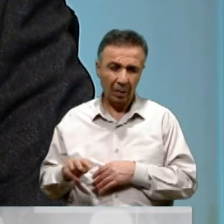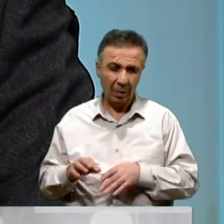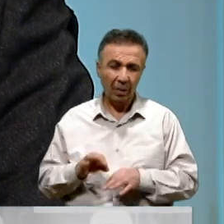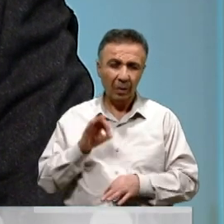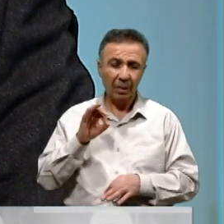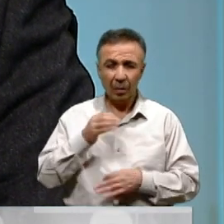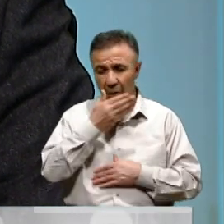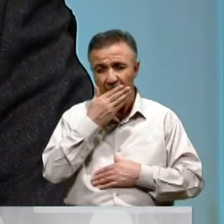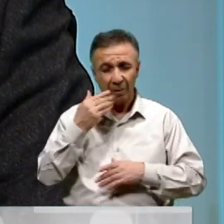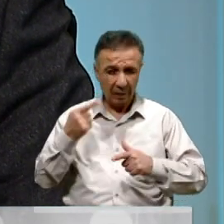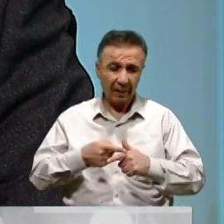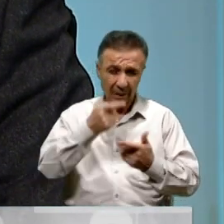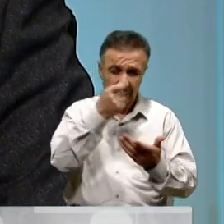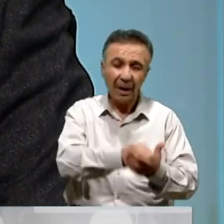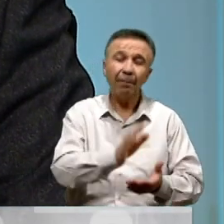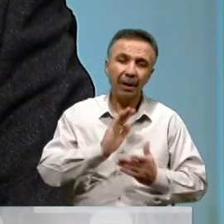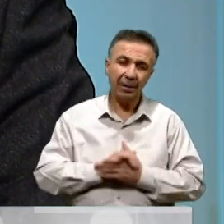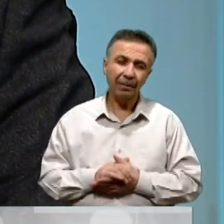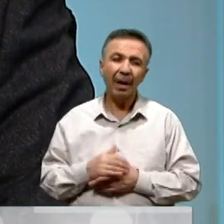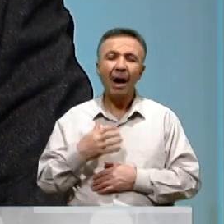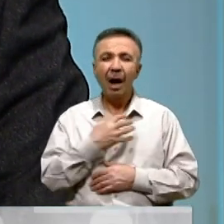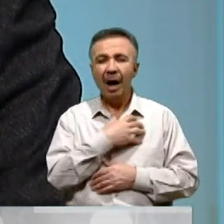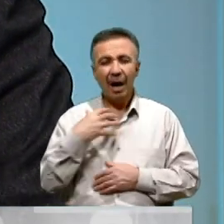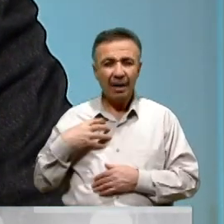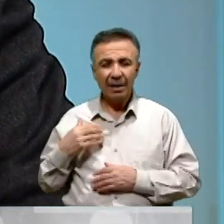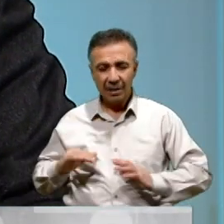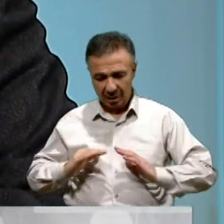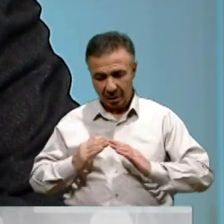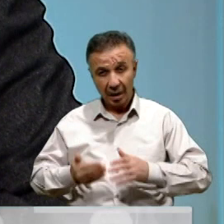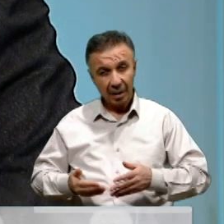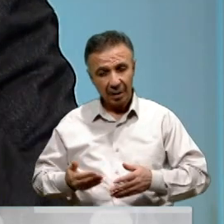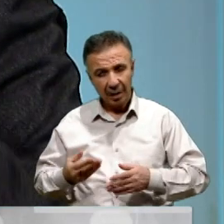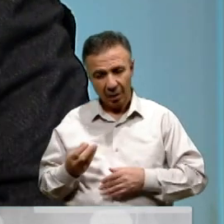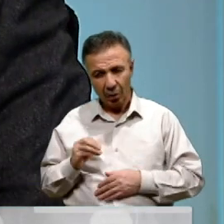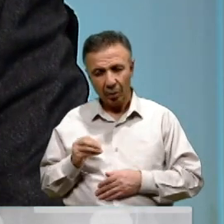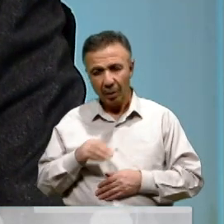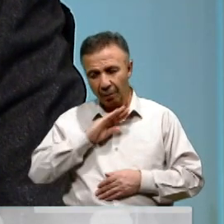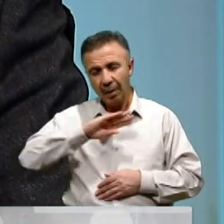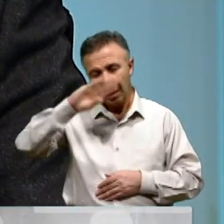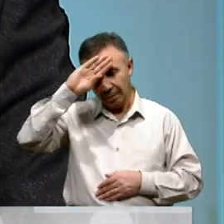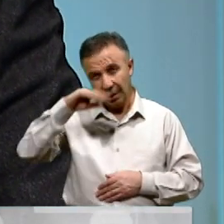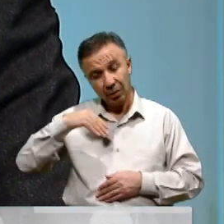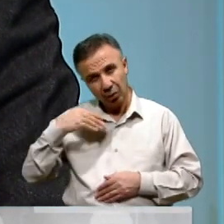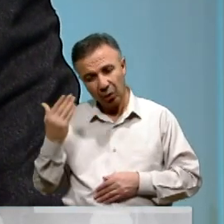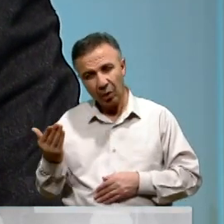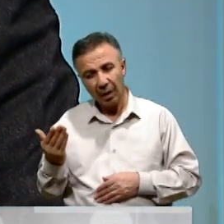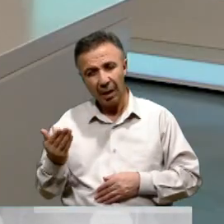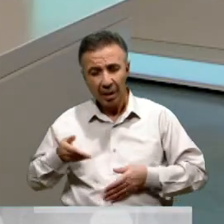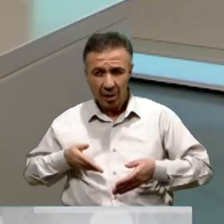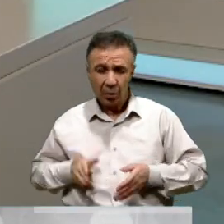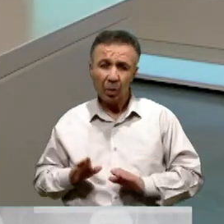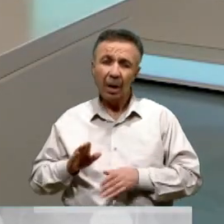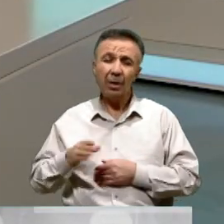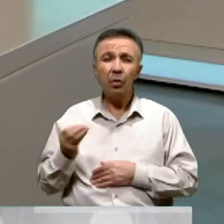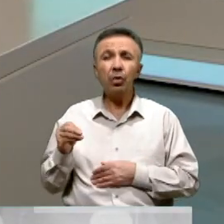gibi, annesinin karnında olup da daha sonra bayramdan sonra doğan, hani ona bile gerekmez.